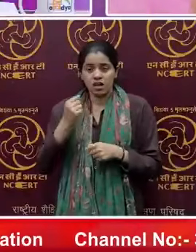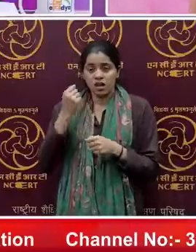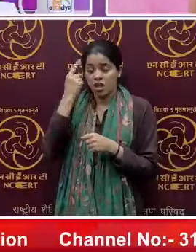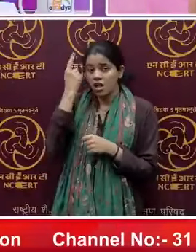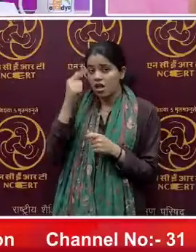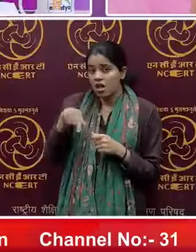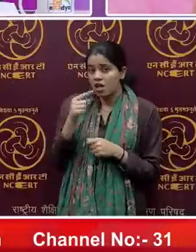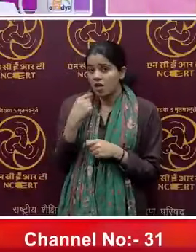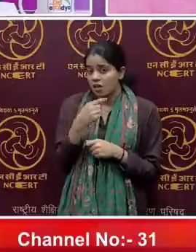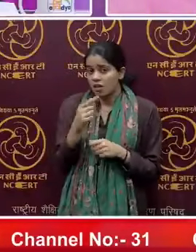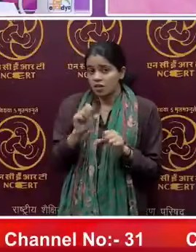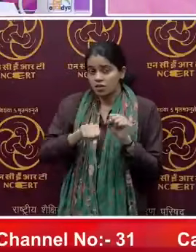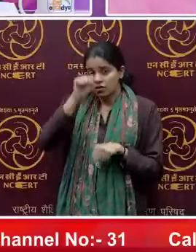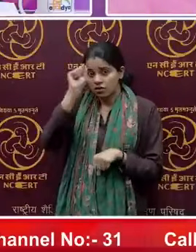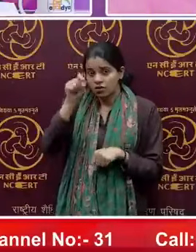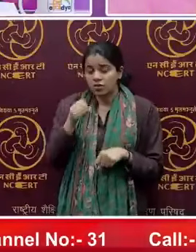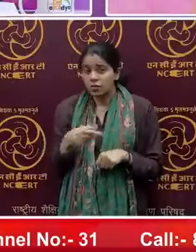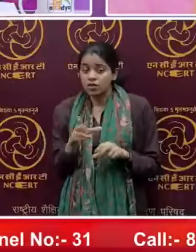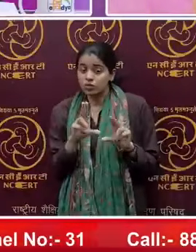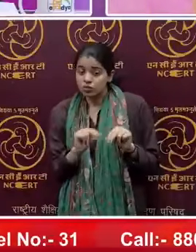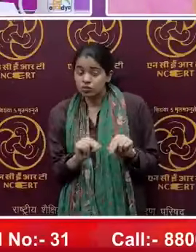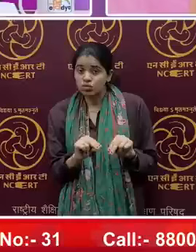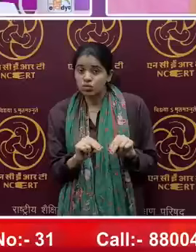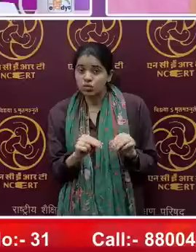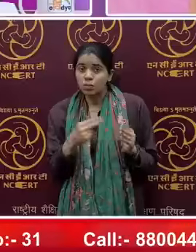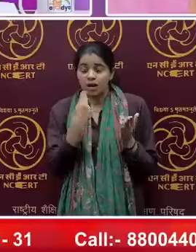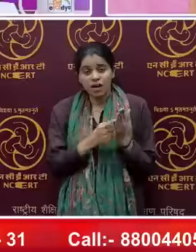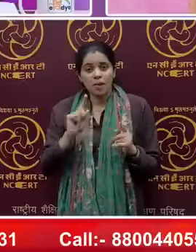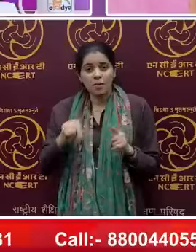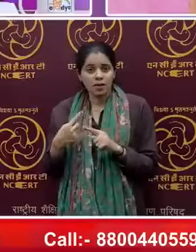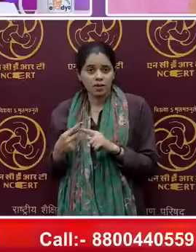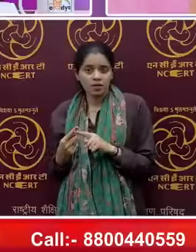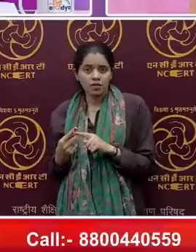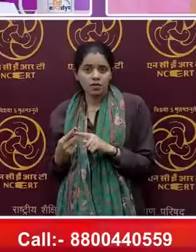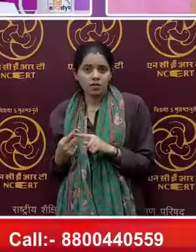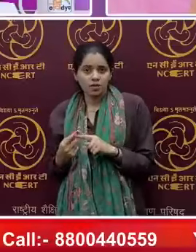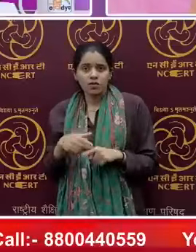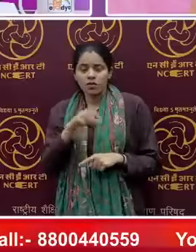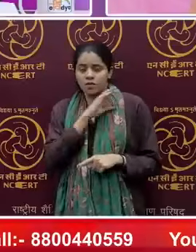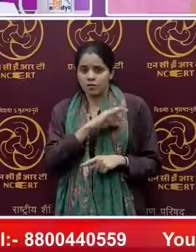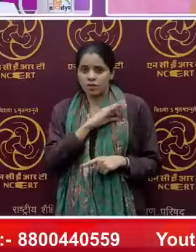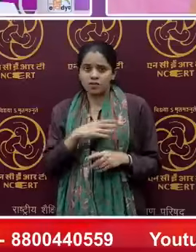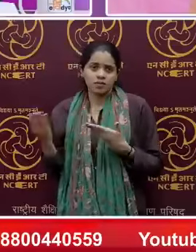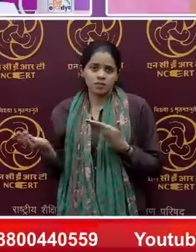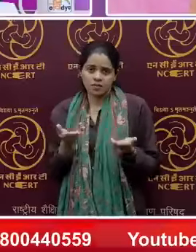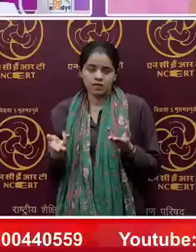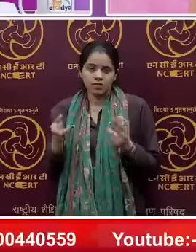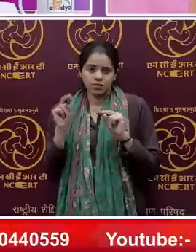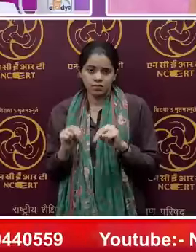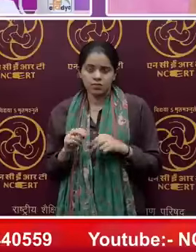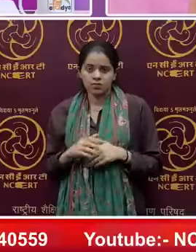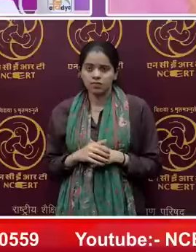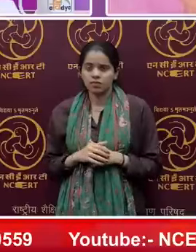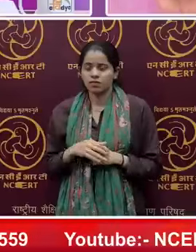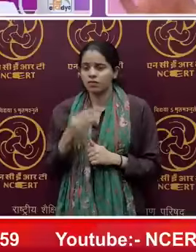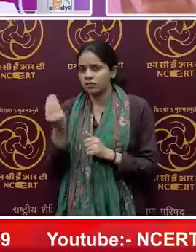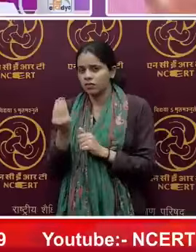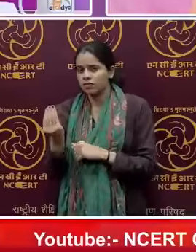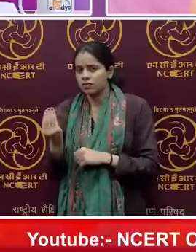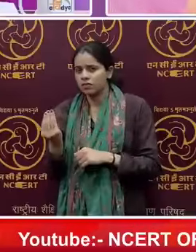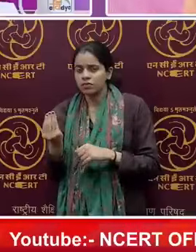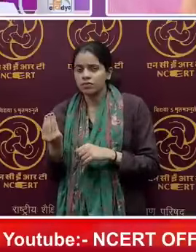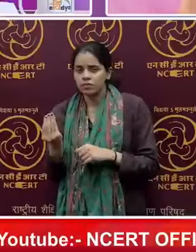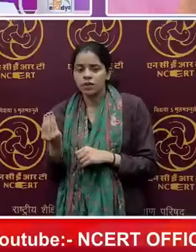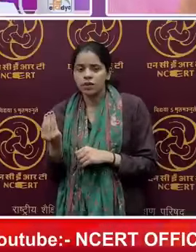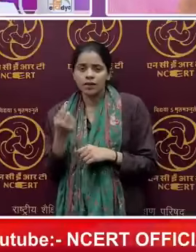understand them. You said that the certification होना नहीं चाहिए, but eventually होता है, so that उनको benefits और facilities दी जा सकें. कहीं ना कहीं ये चीज़ें